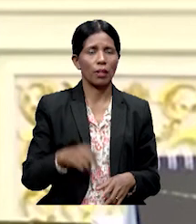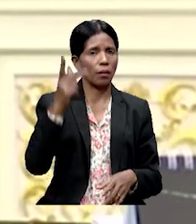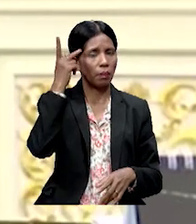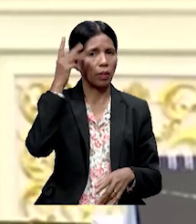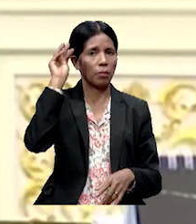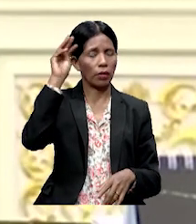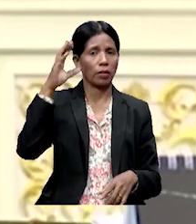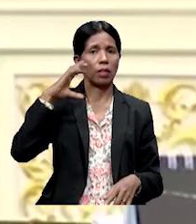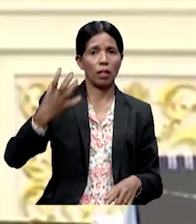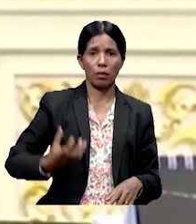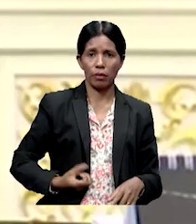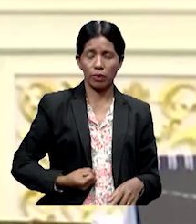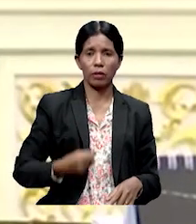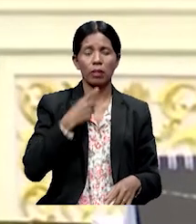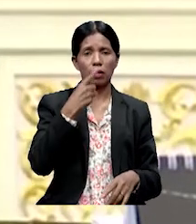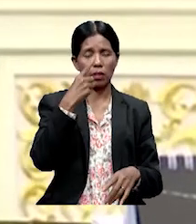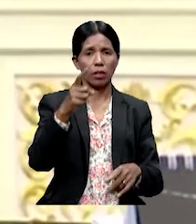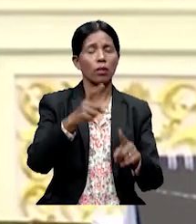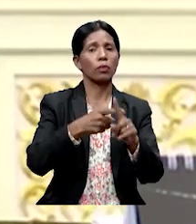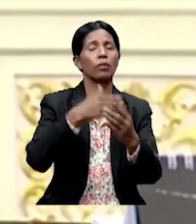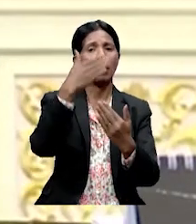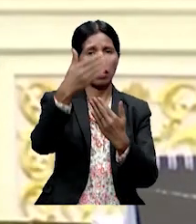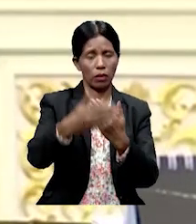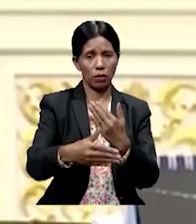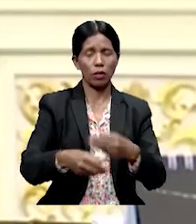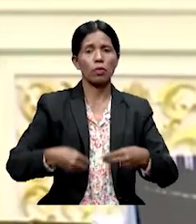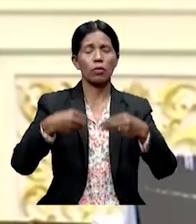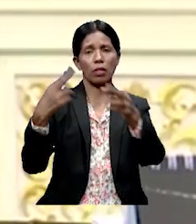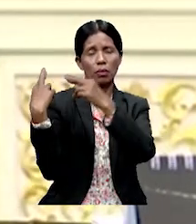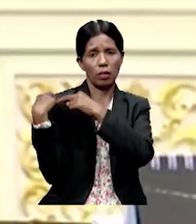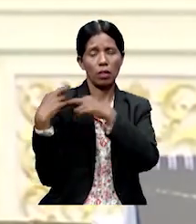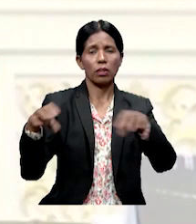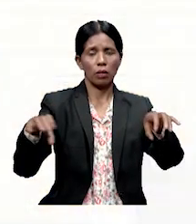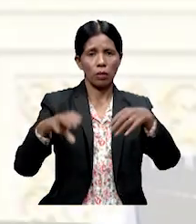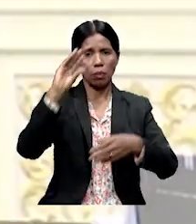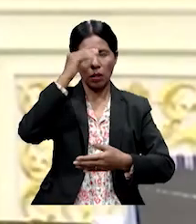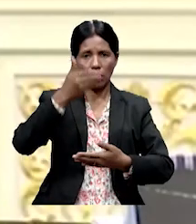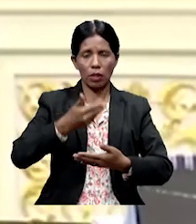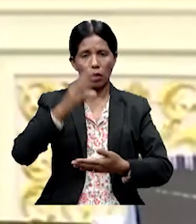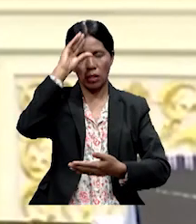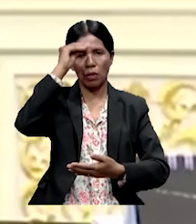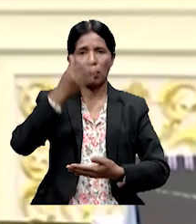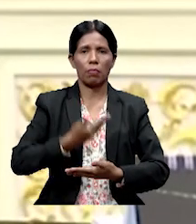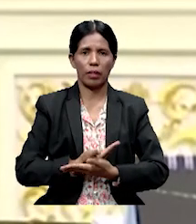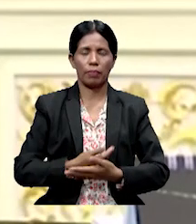Primeiro-Ministro Camboja Hun Sen Atete e a Fulangoin se entrega poder Banya Oan Mane.